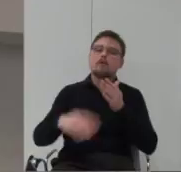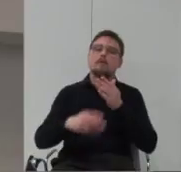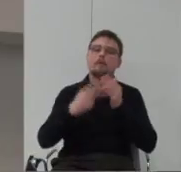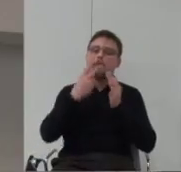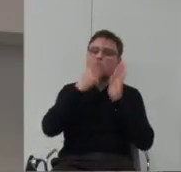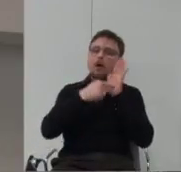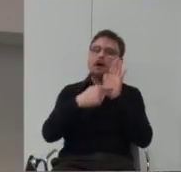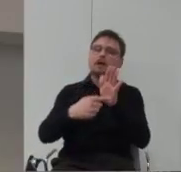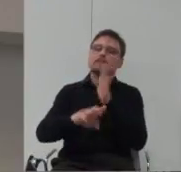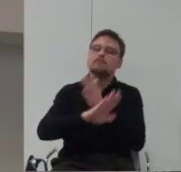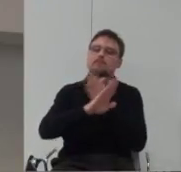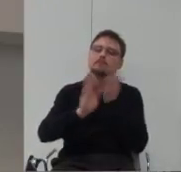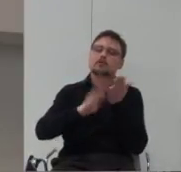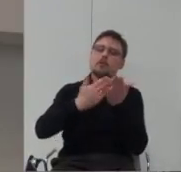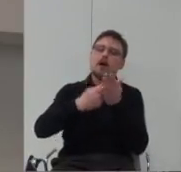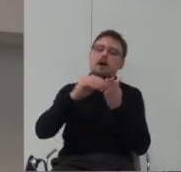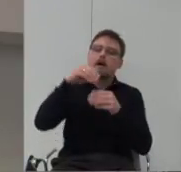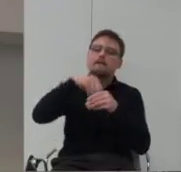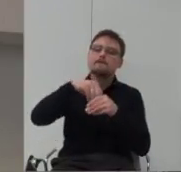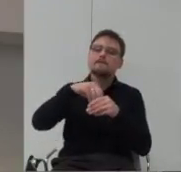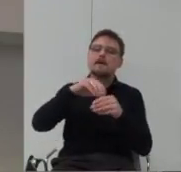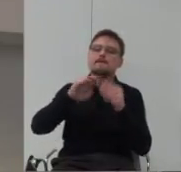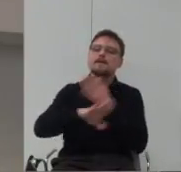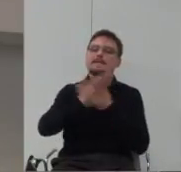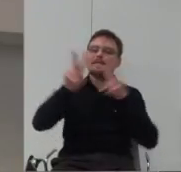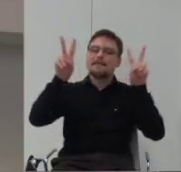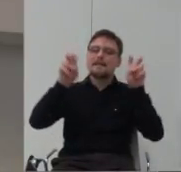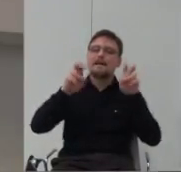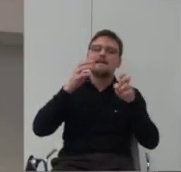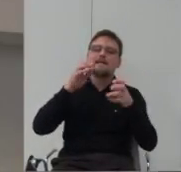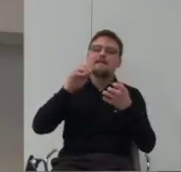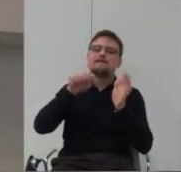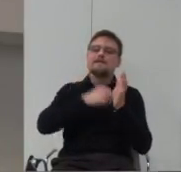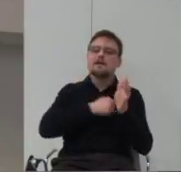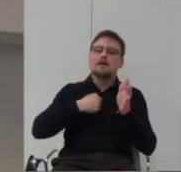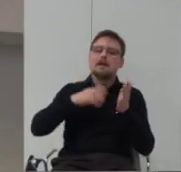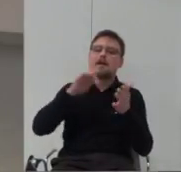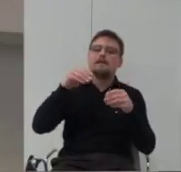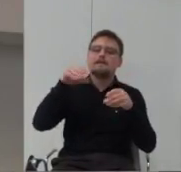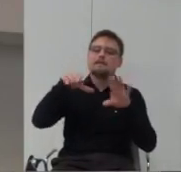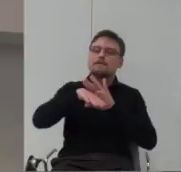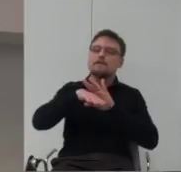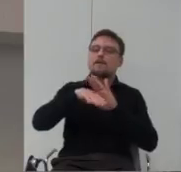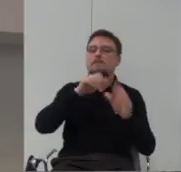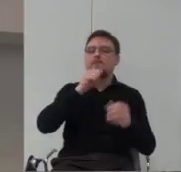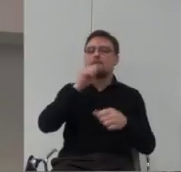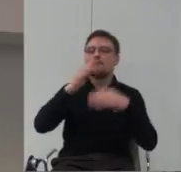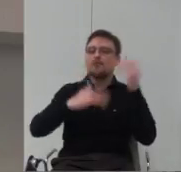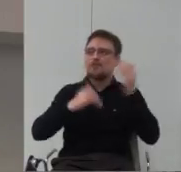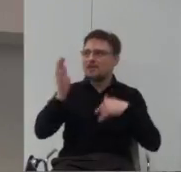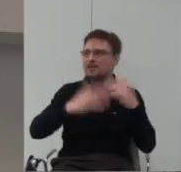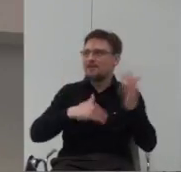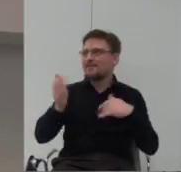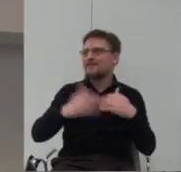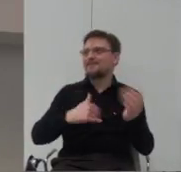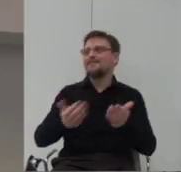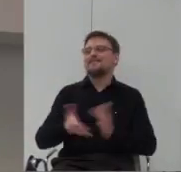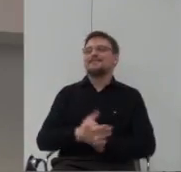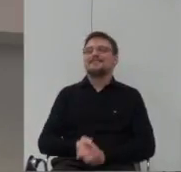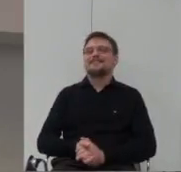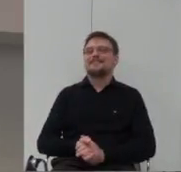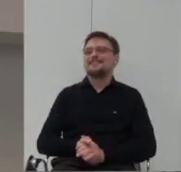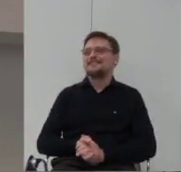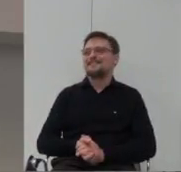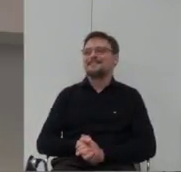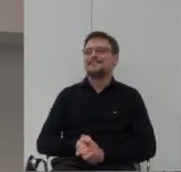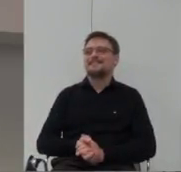przykłady, które były pokazane na wystawie przy okazji Warszawy w budowie ostatniej, chyba